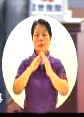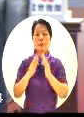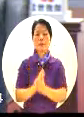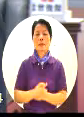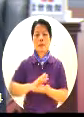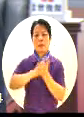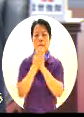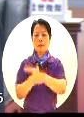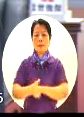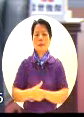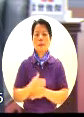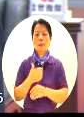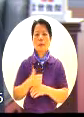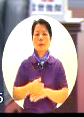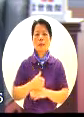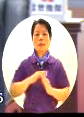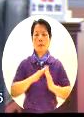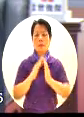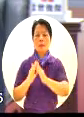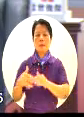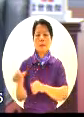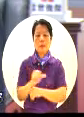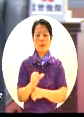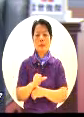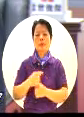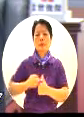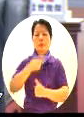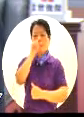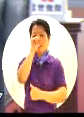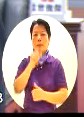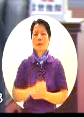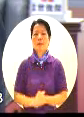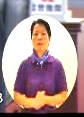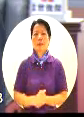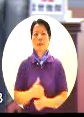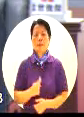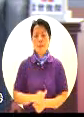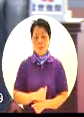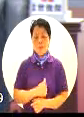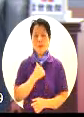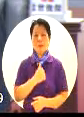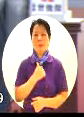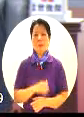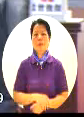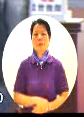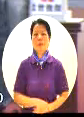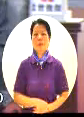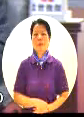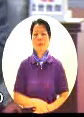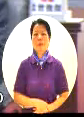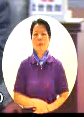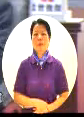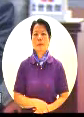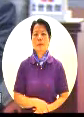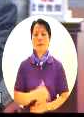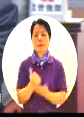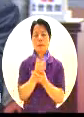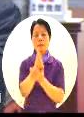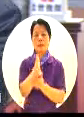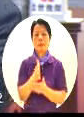五都来讲，明年度来讲也是说上好的。事实讲是安尼哈。那我请